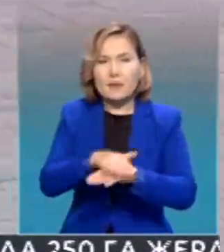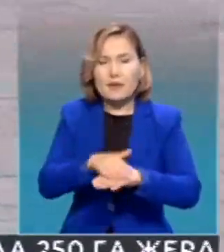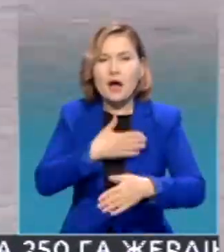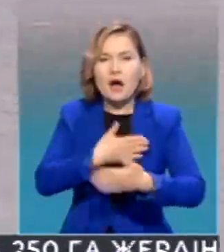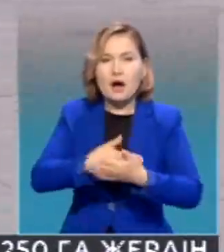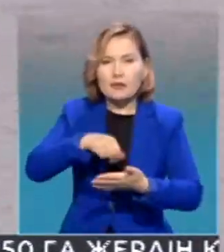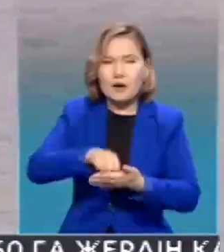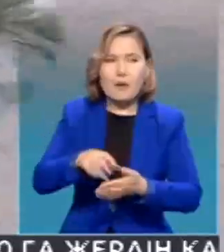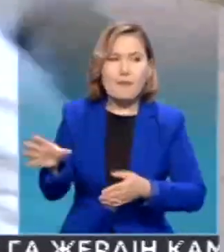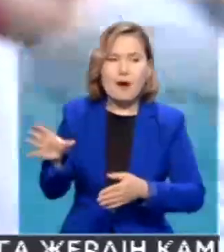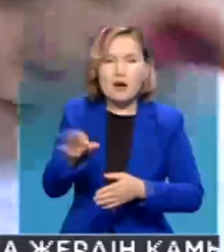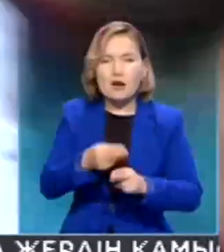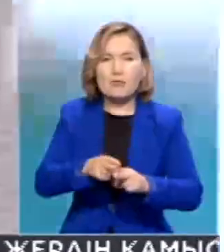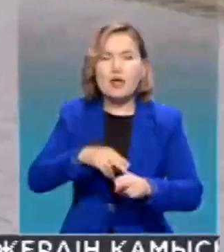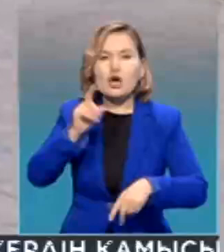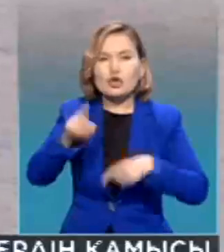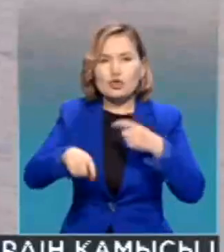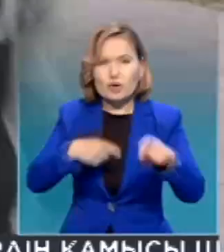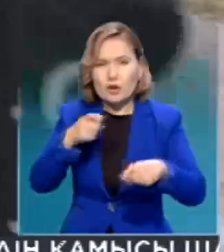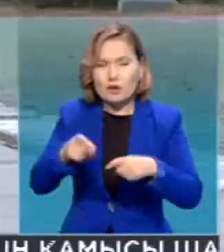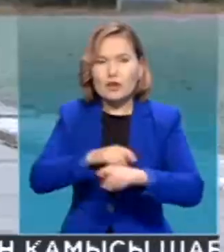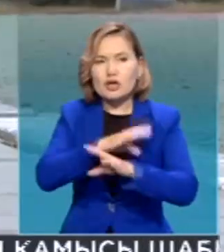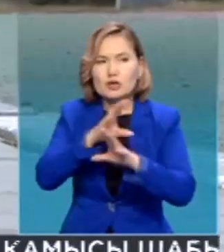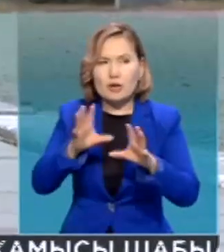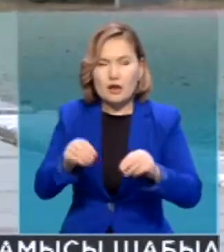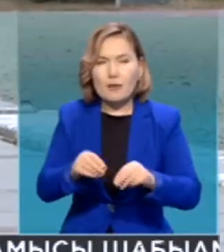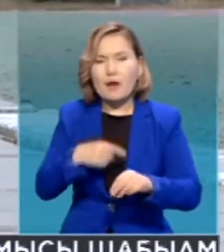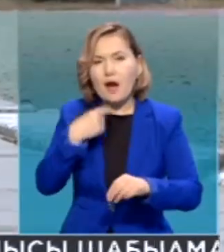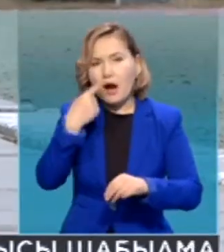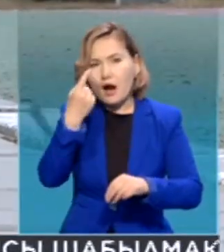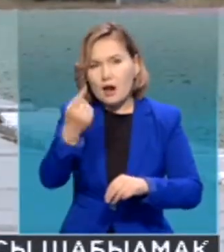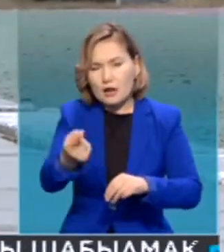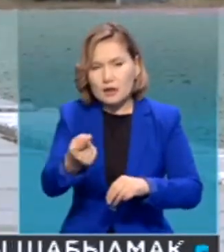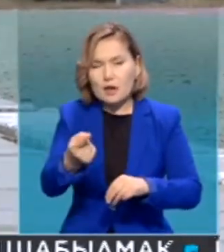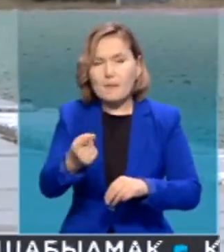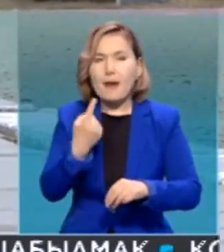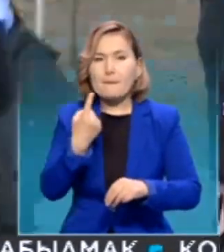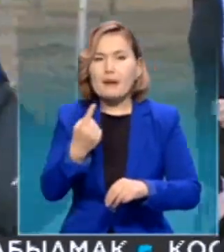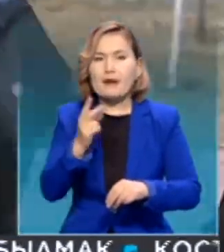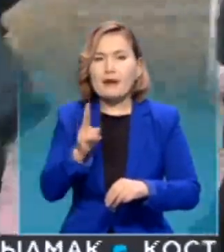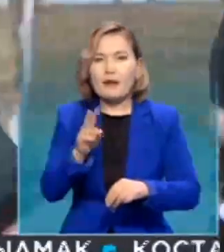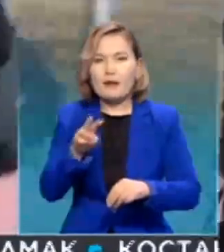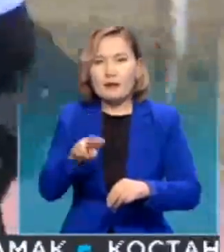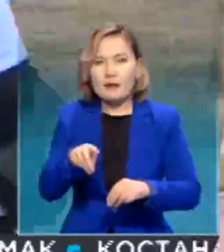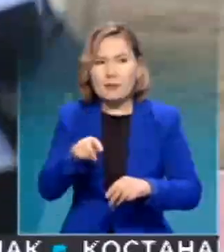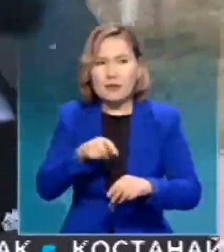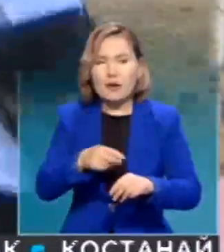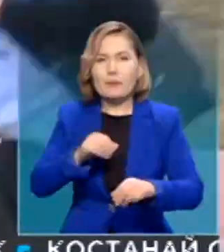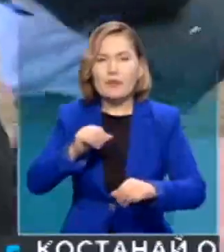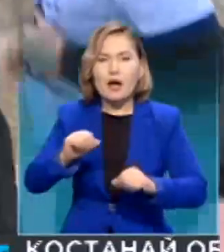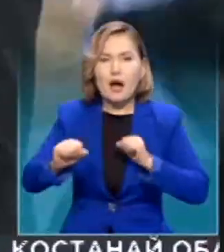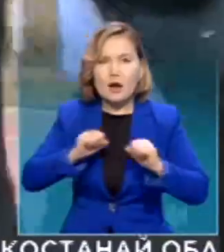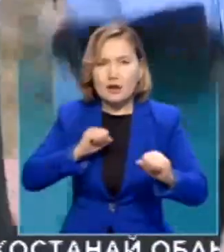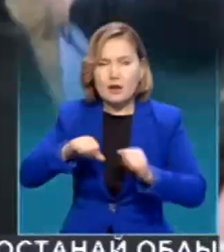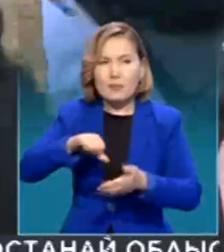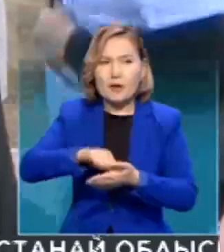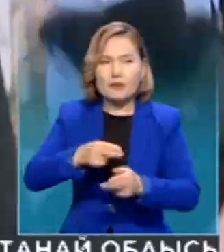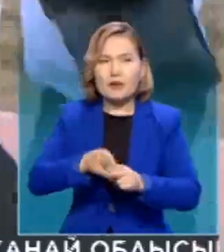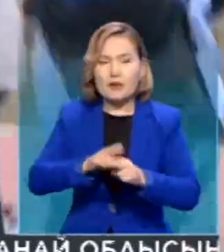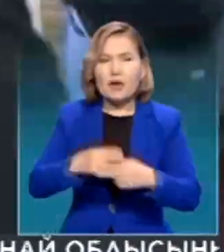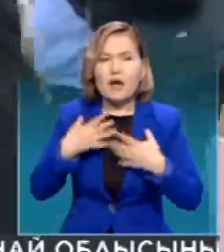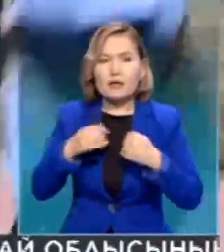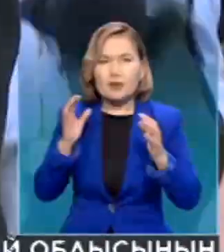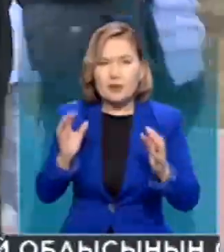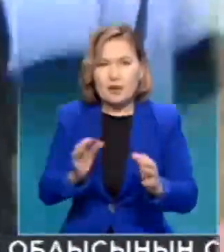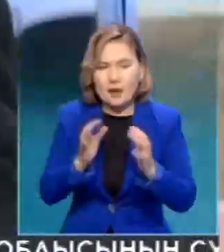jatır. Barlığı jügürde. Jalpı kaşıqtıq bir şaharım. Katılımcıların arasında Densaulık